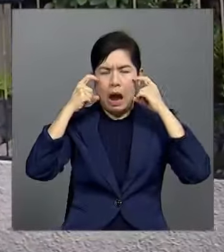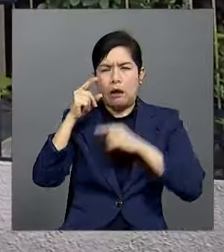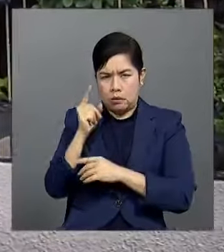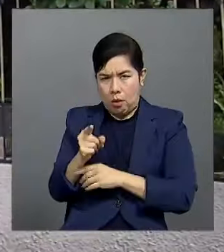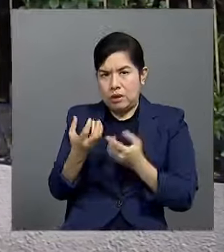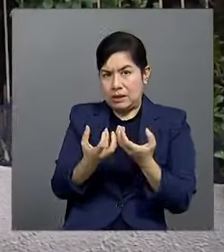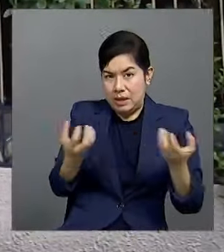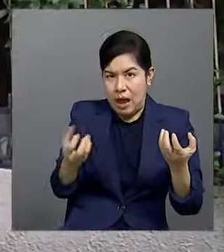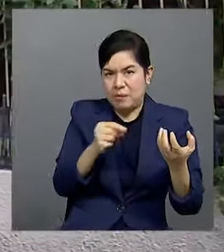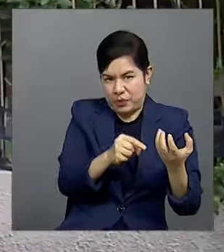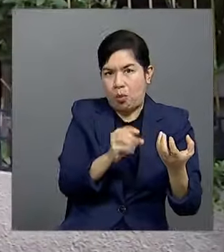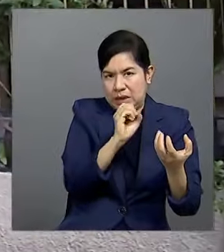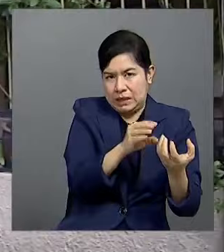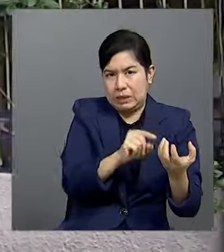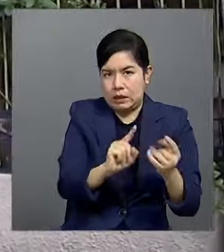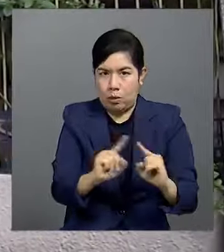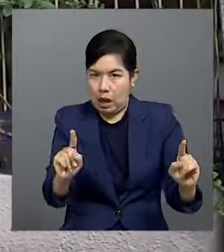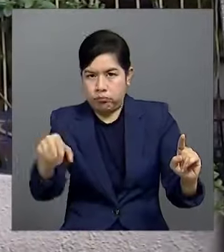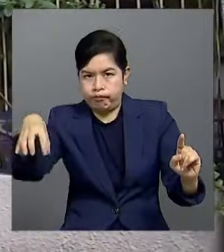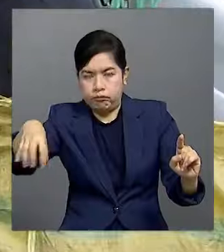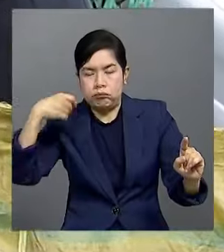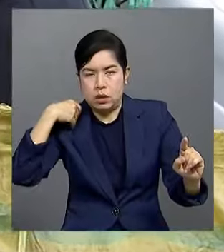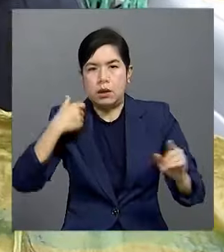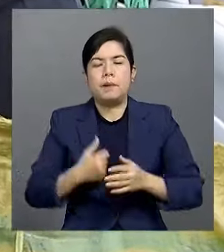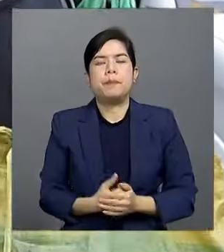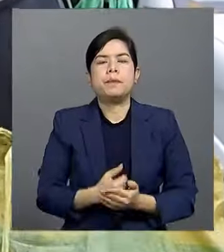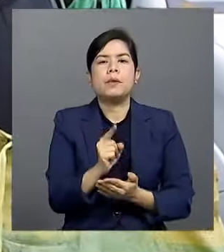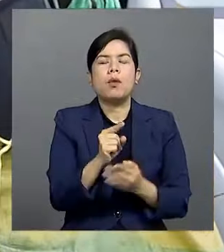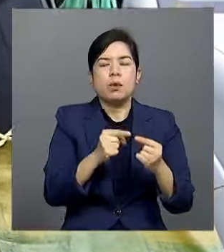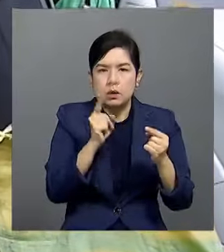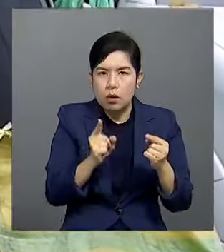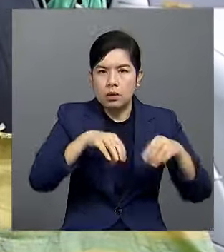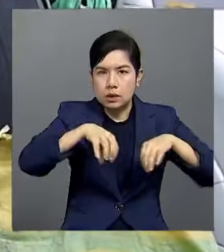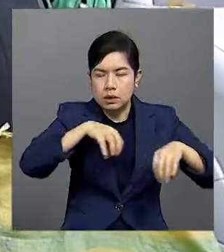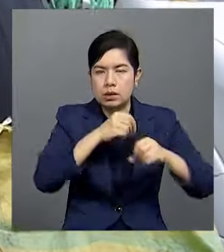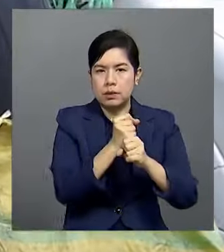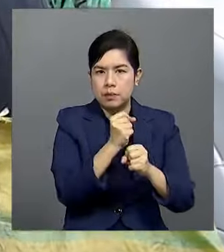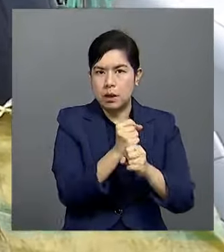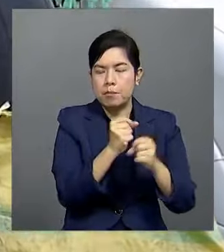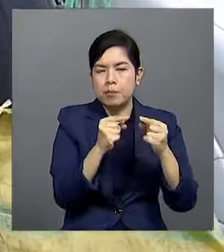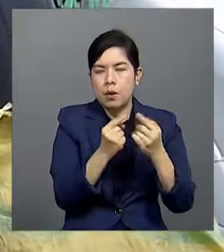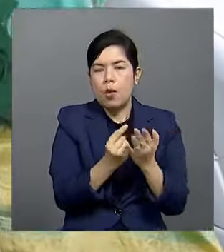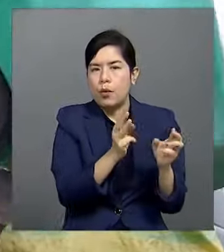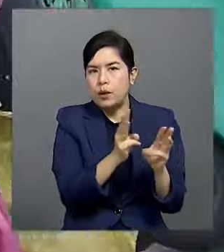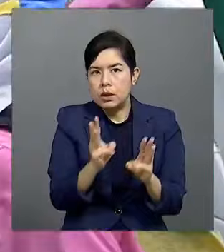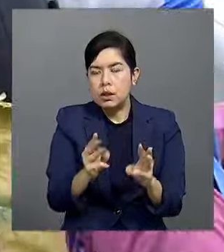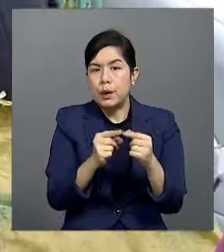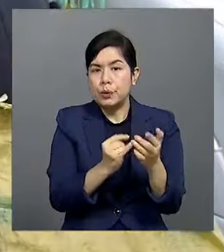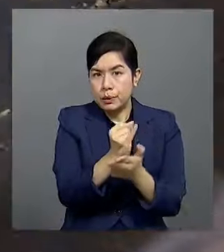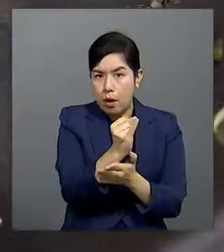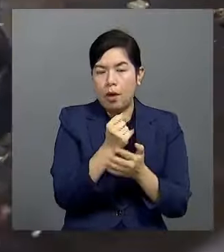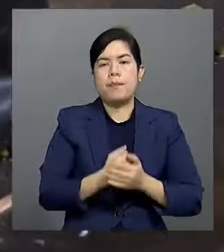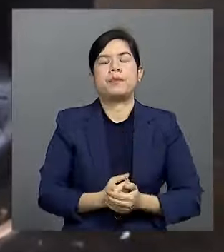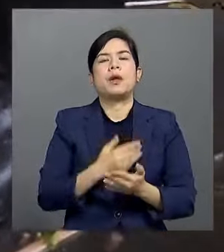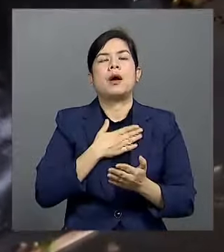พลาสติกทั่วไปเราต้องสร้างระบบให้เกิดขึ้นนะเราได้เริ่มแล้วก็คือเราเรียกว่าถังวนถุงน